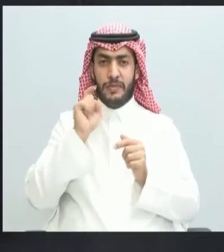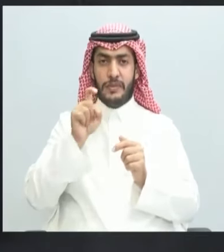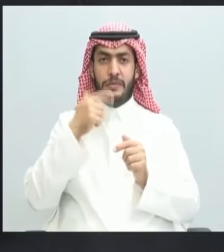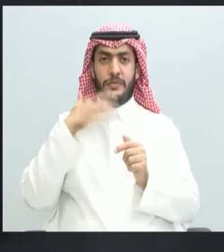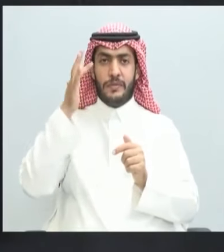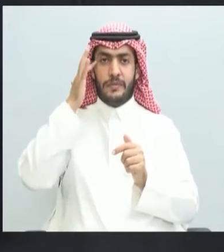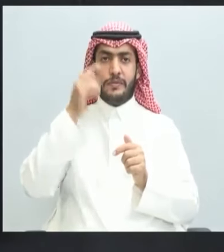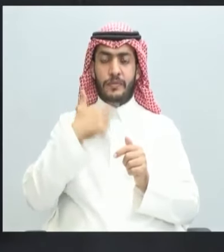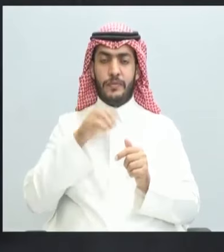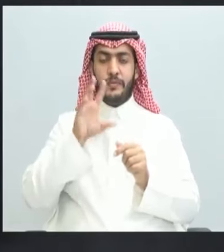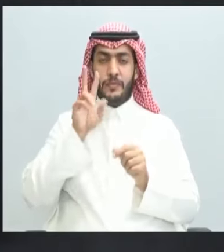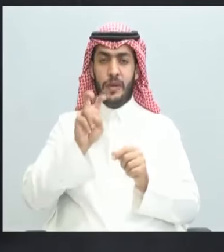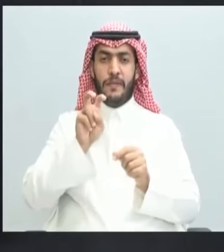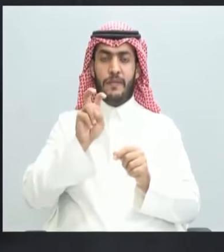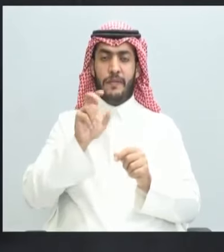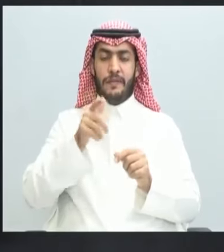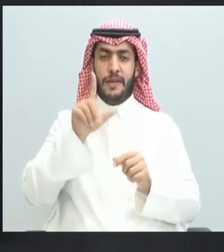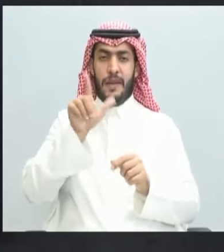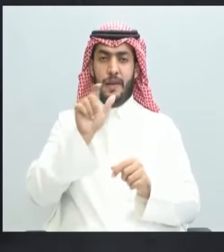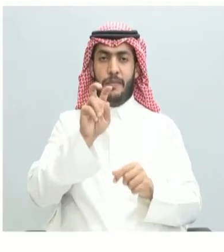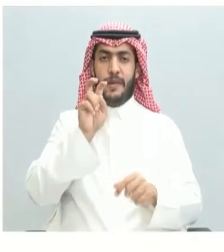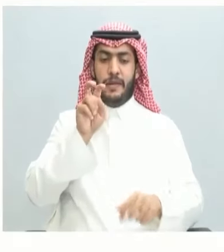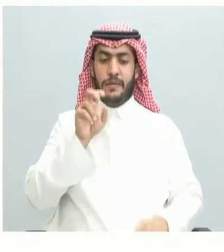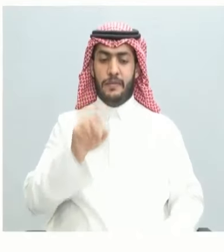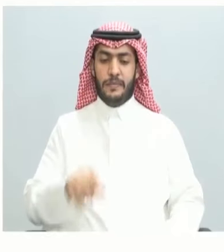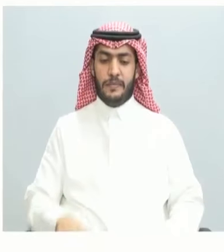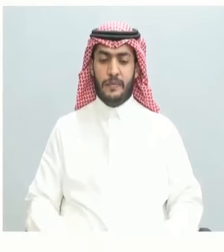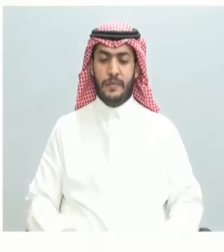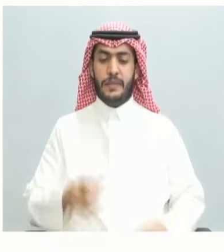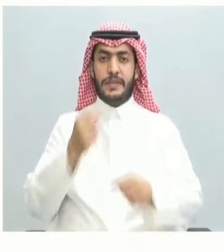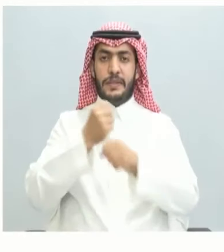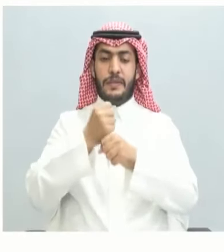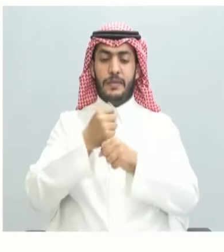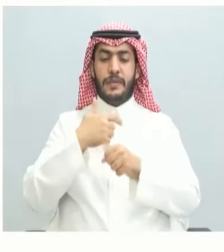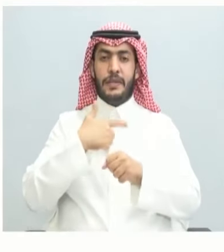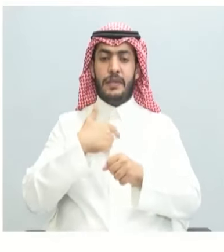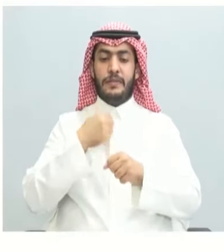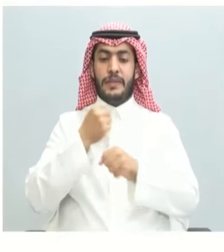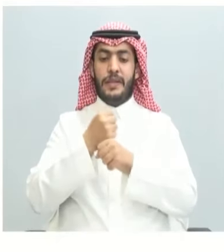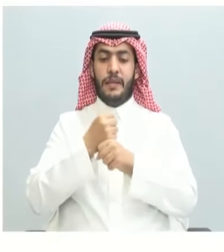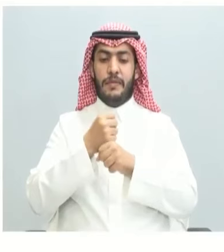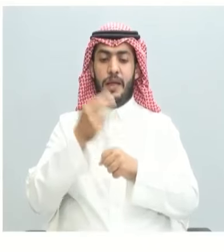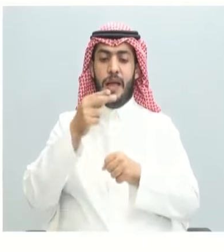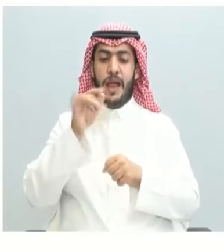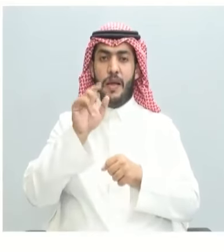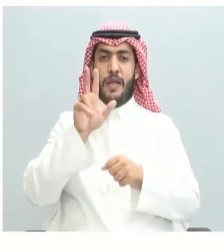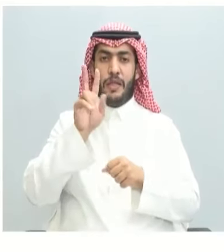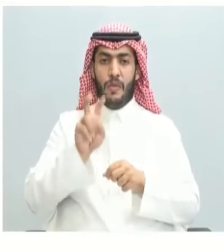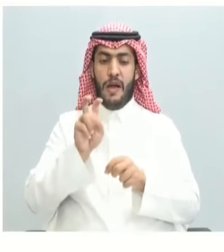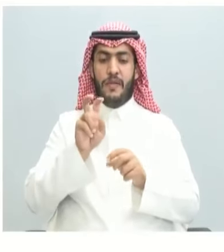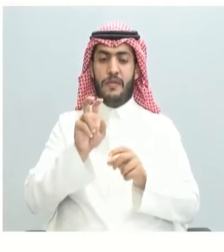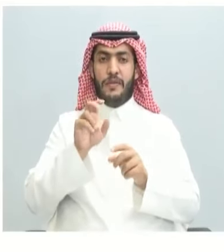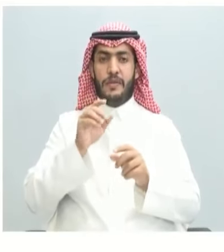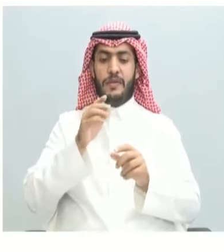التحكم بايقاف تلك اللبنه احسنتم لاستخدامها ممكن نقوم باستخدام علامه التوقف او الستوب